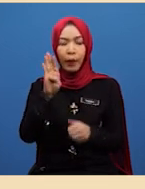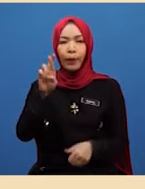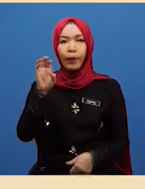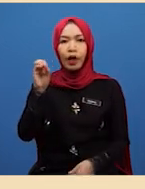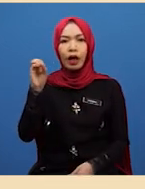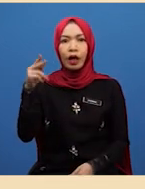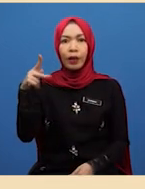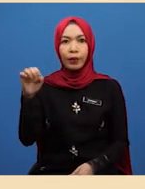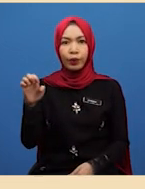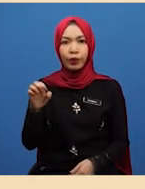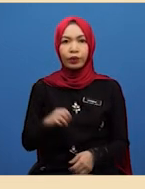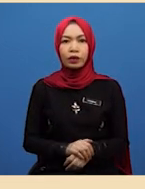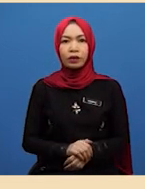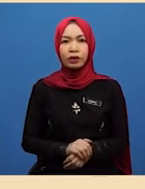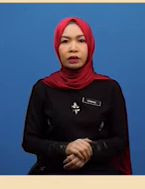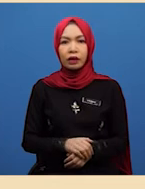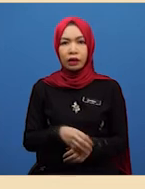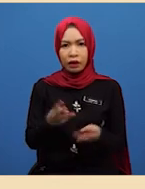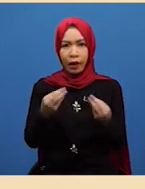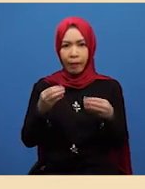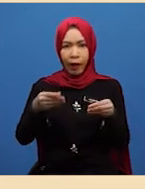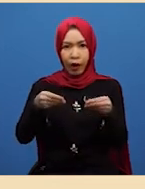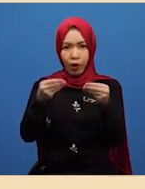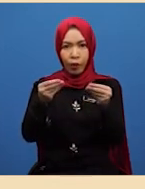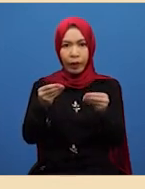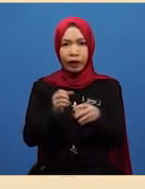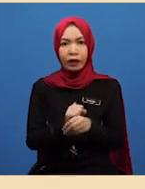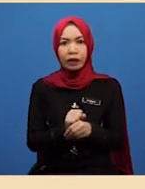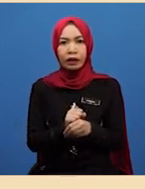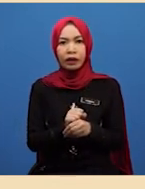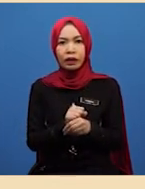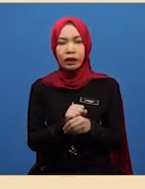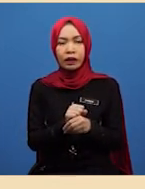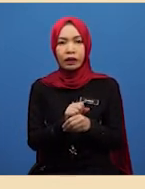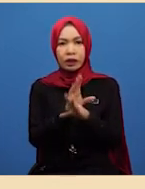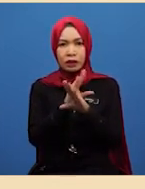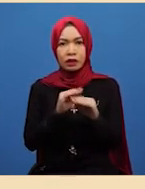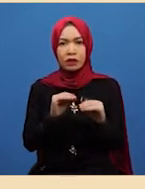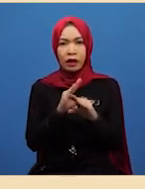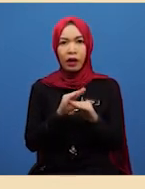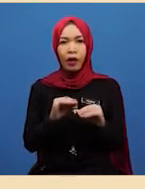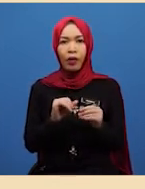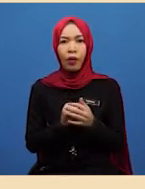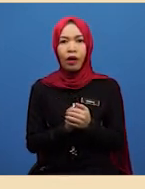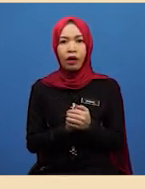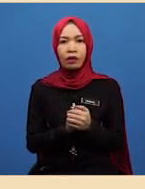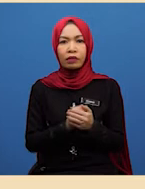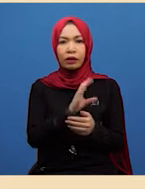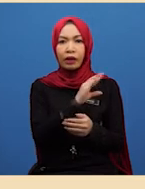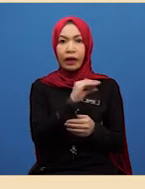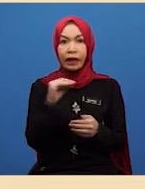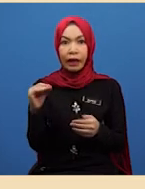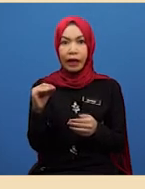Brooke menerimanya. Strategi ugutan dilakukan James Brooke sebanyak 2 kali.